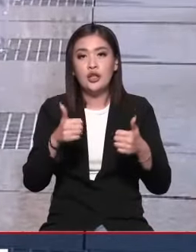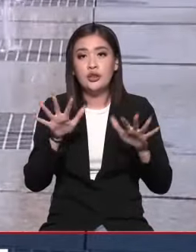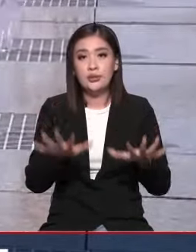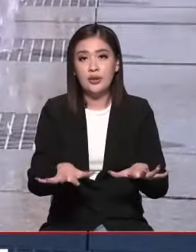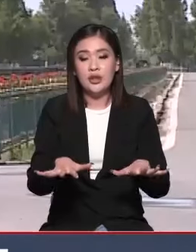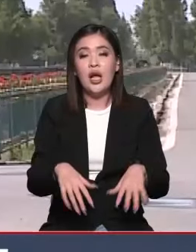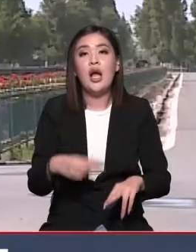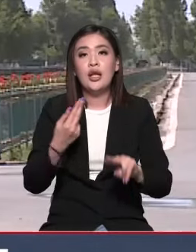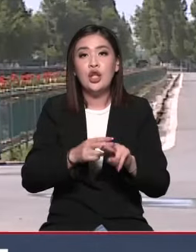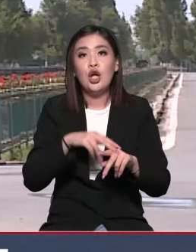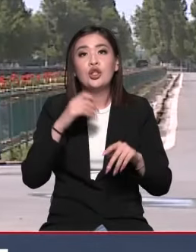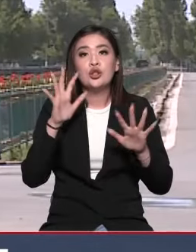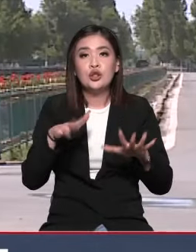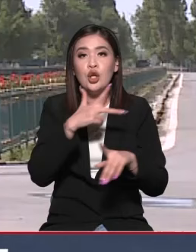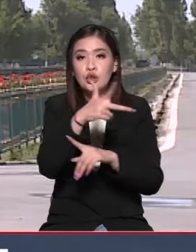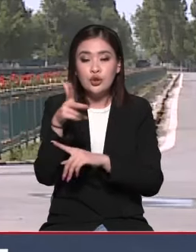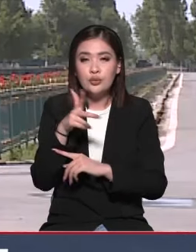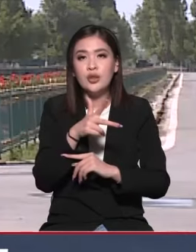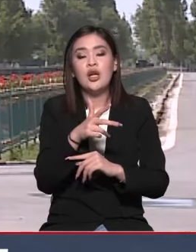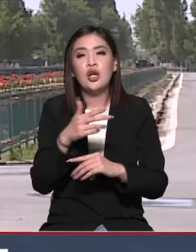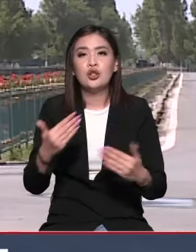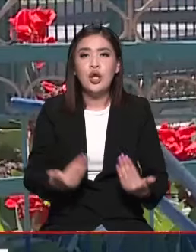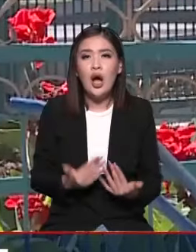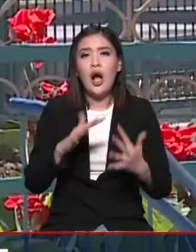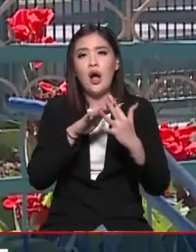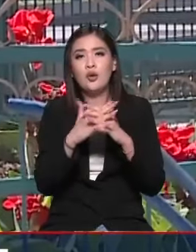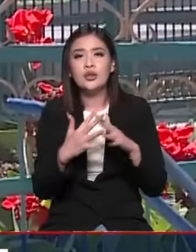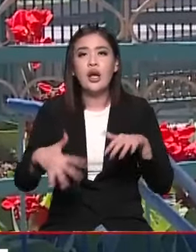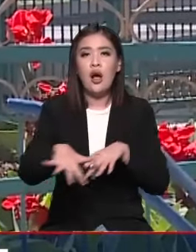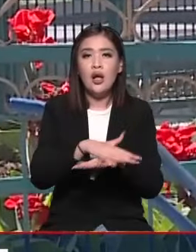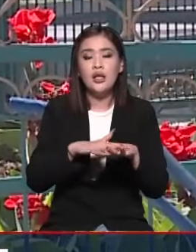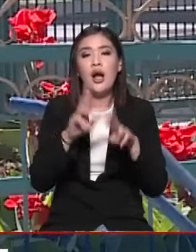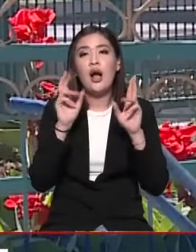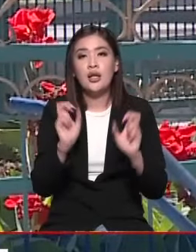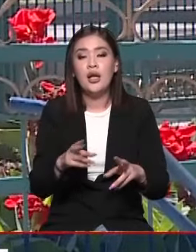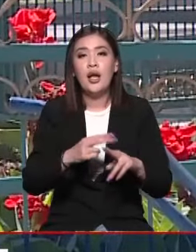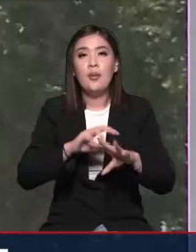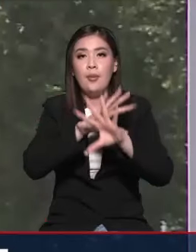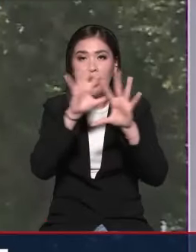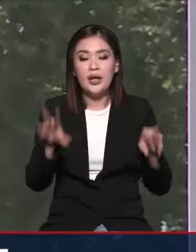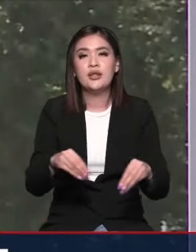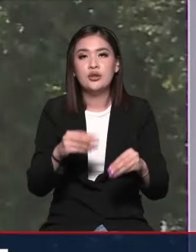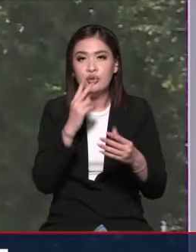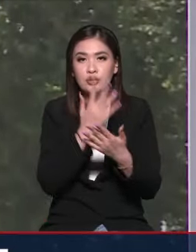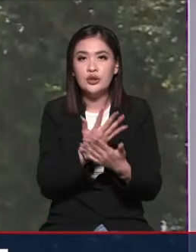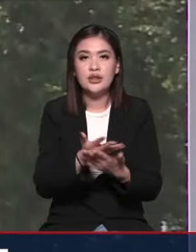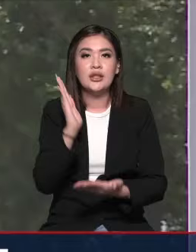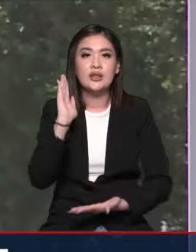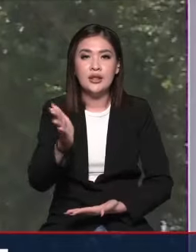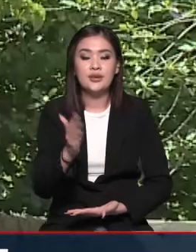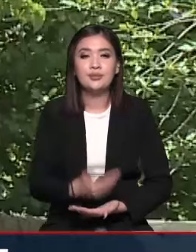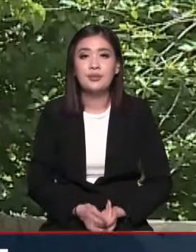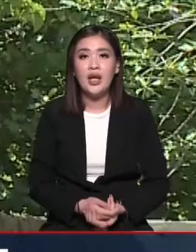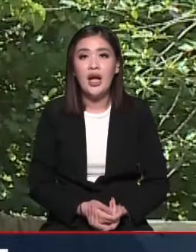бірі. Түсірілім барысында ауылдың тарихы, тыныс тіршілігі, халықтың әл-ауқаты түгел таспаланып, көрермен назарына ұсынылады. бізде кино